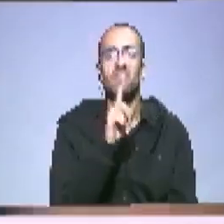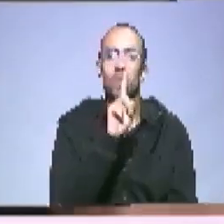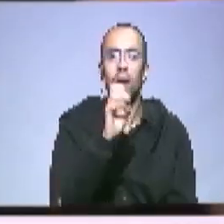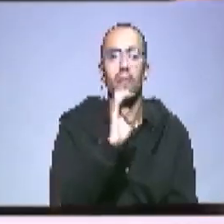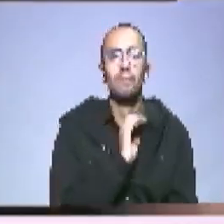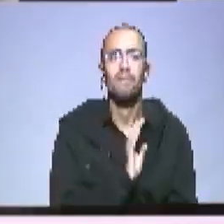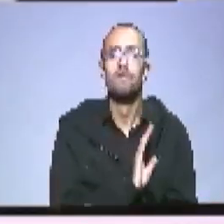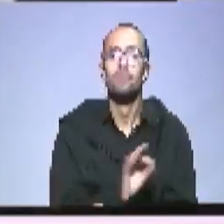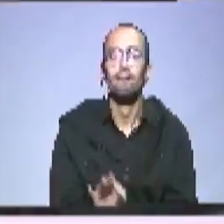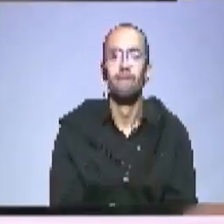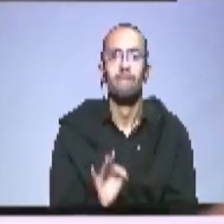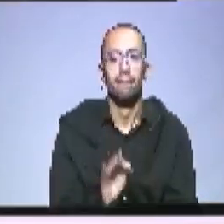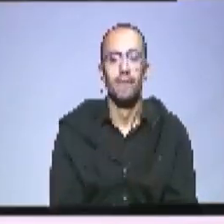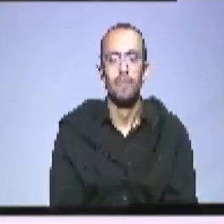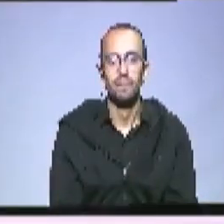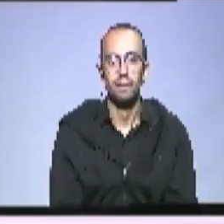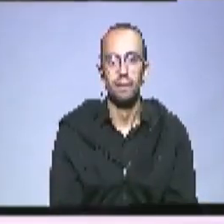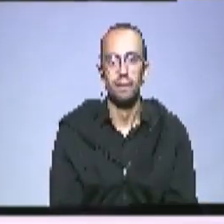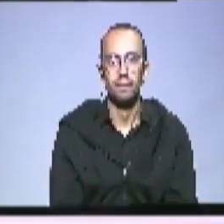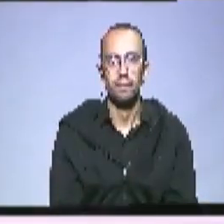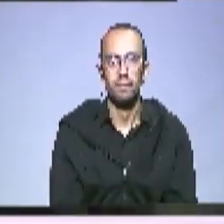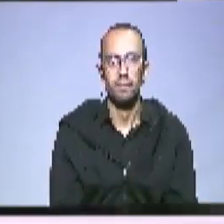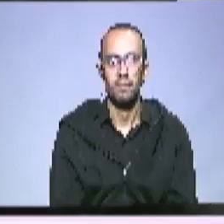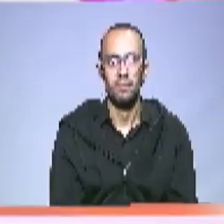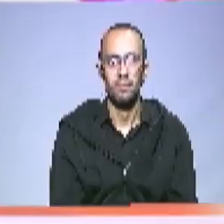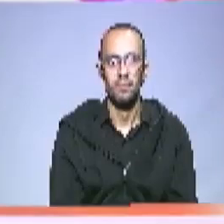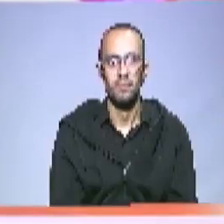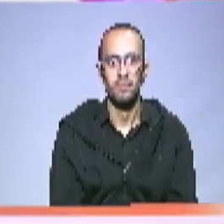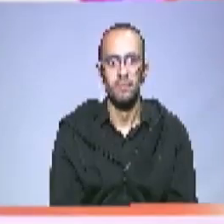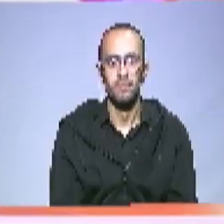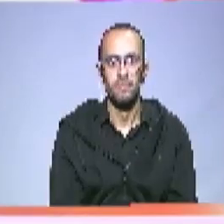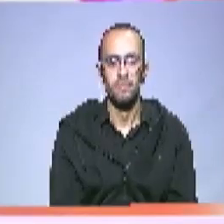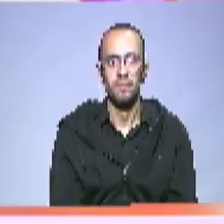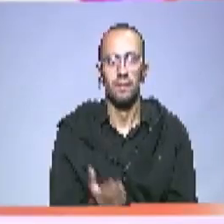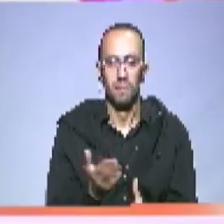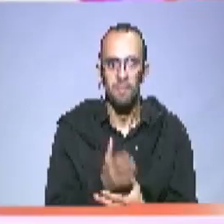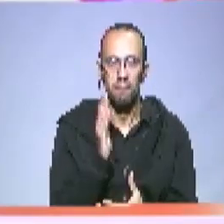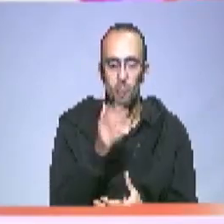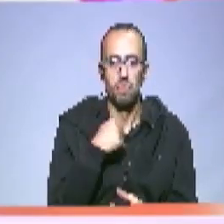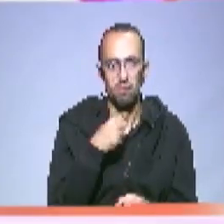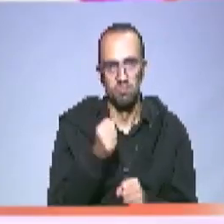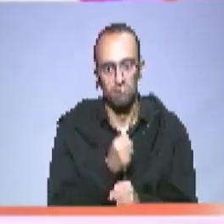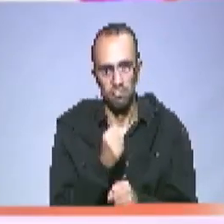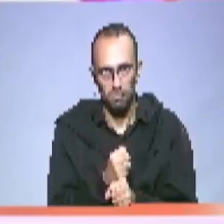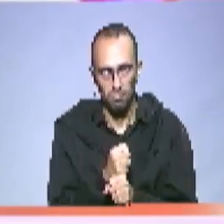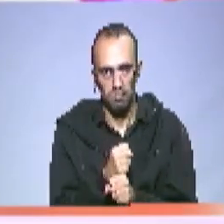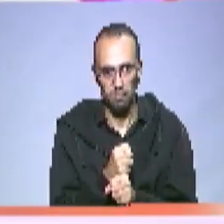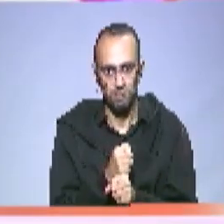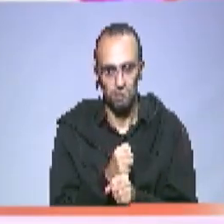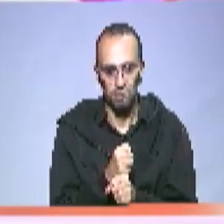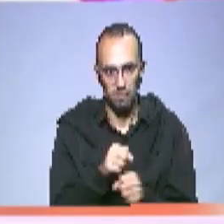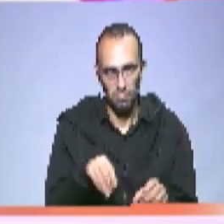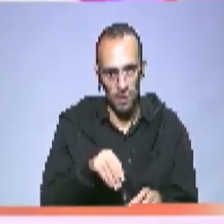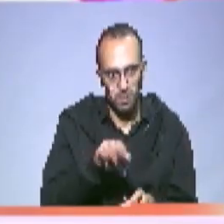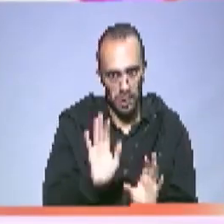مش عارفه مالك. لا عشان بس ايه، هي في ناس يعني، بصي هي ممكن نشتغل كده وممكن نشتغل وهي ناشفه على